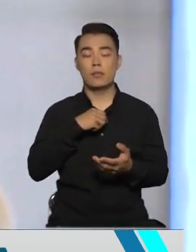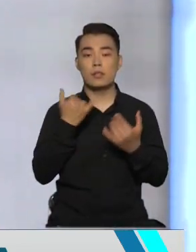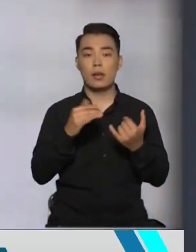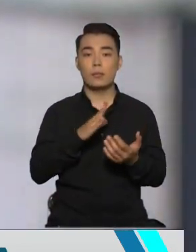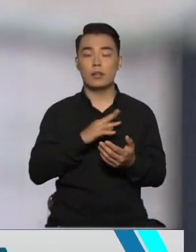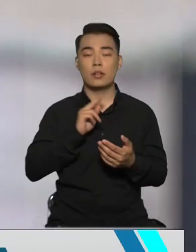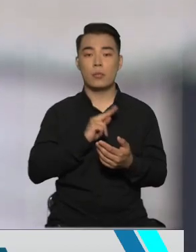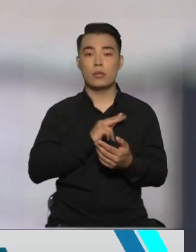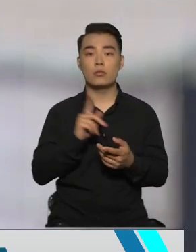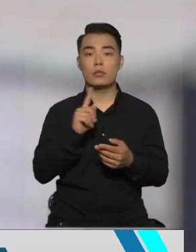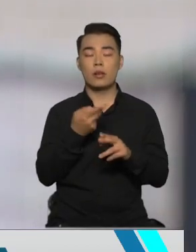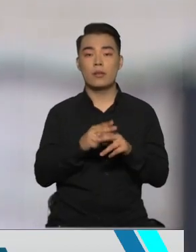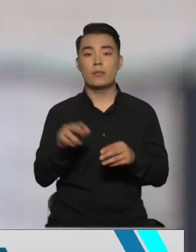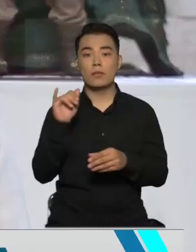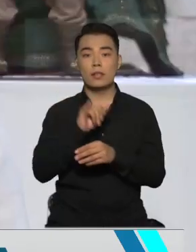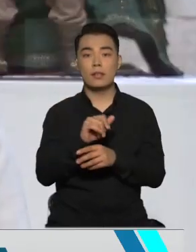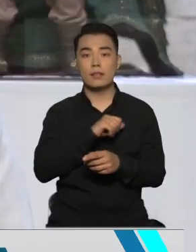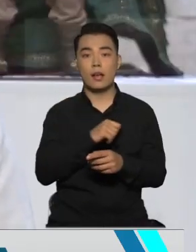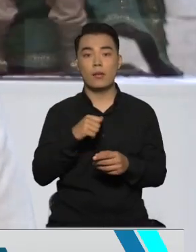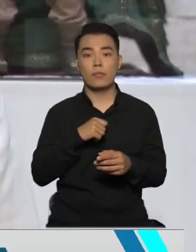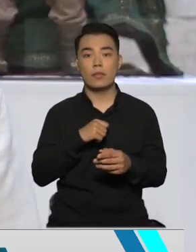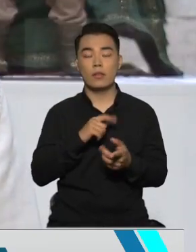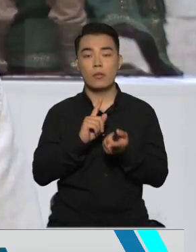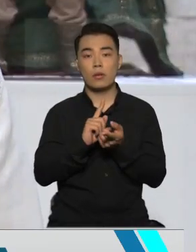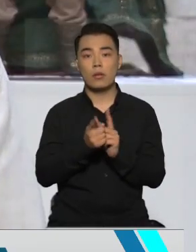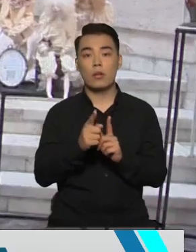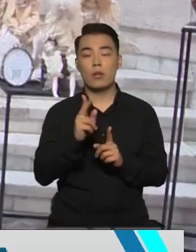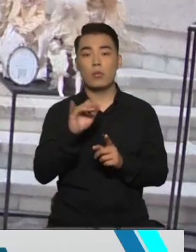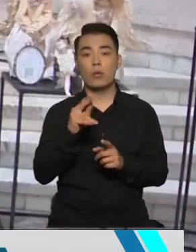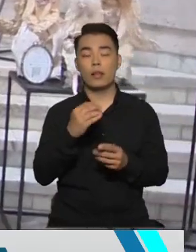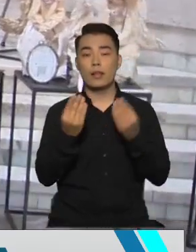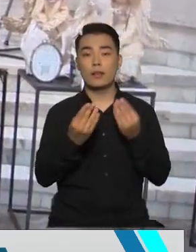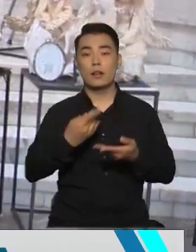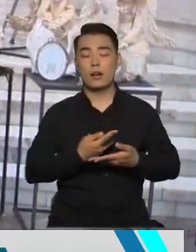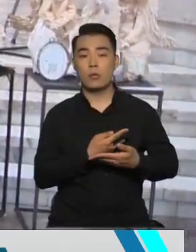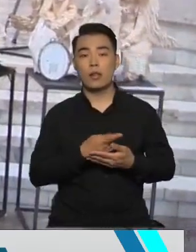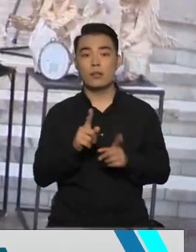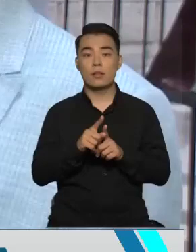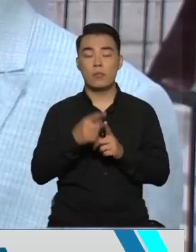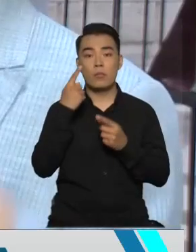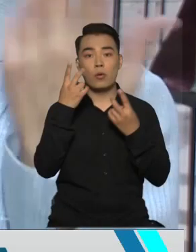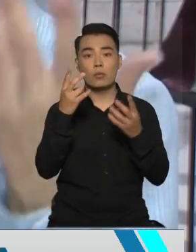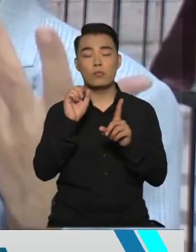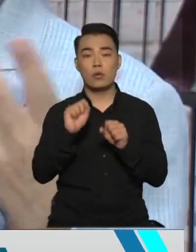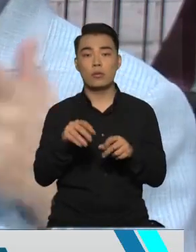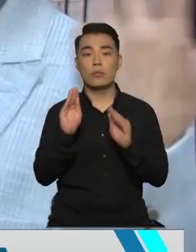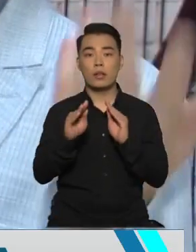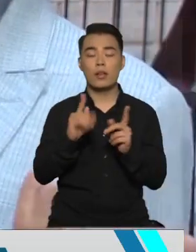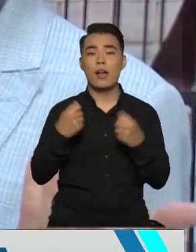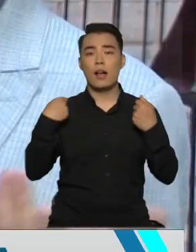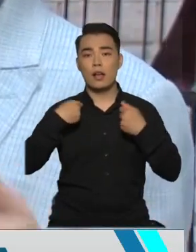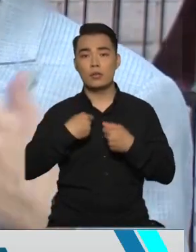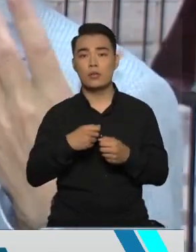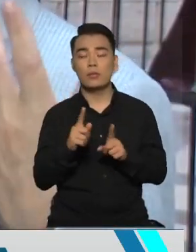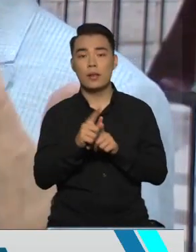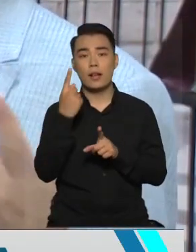того, чтобы внести, опять же, увековечить в куклах национальные костюмы, традиции. Костюмы, лица,